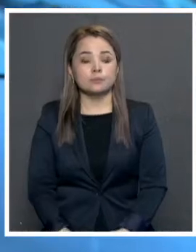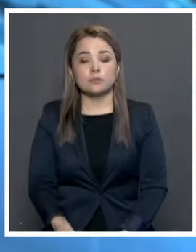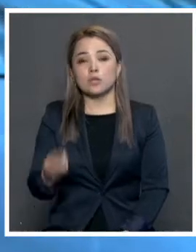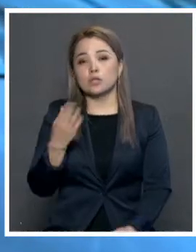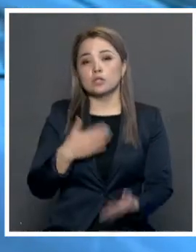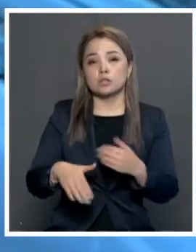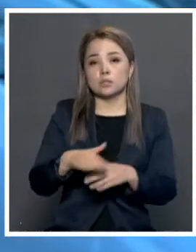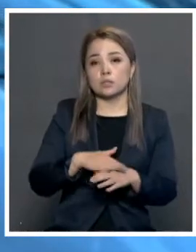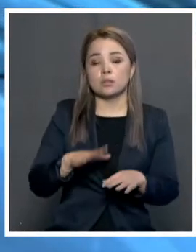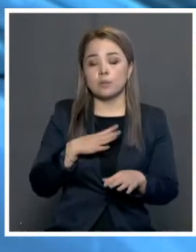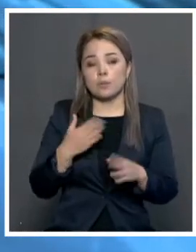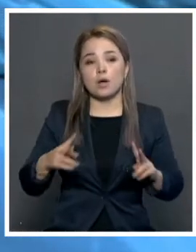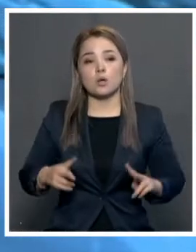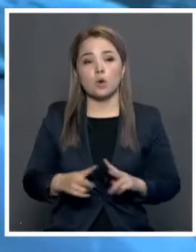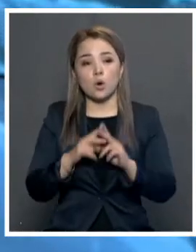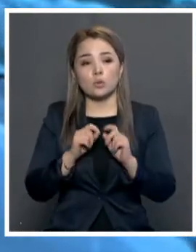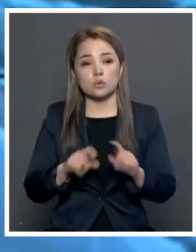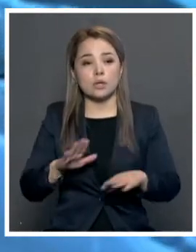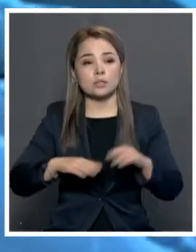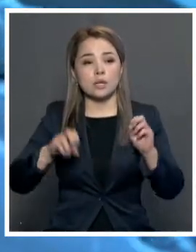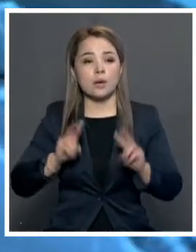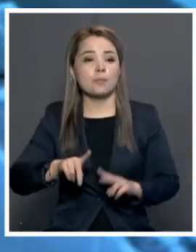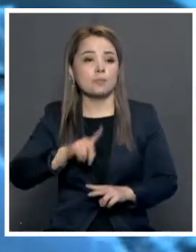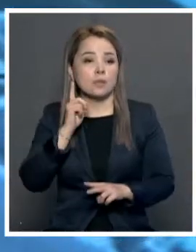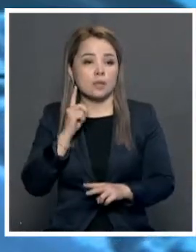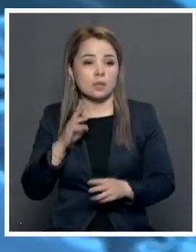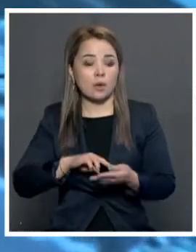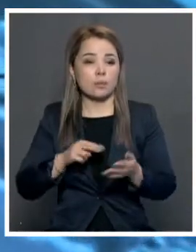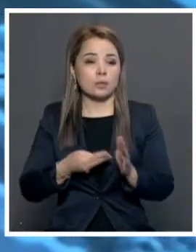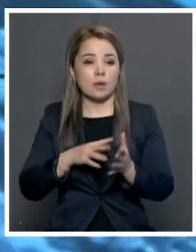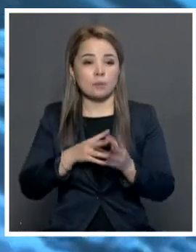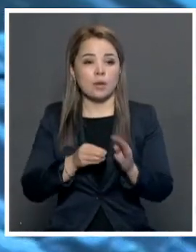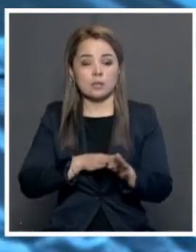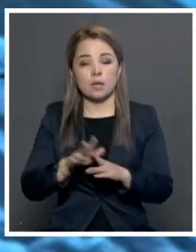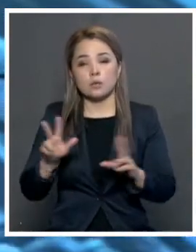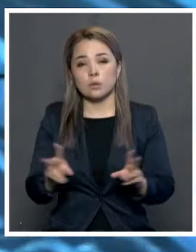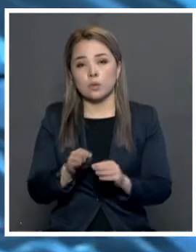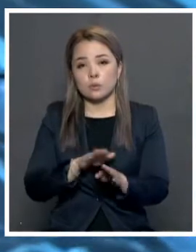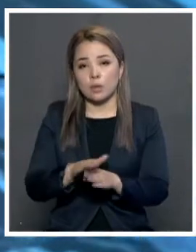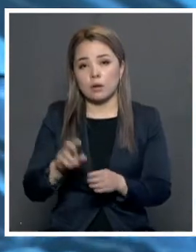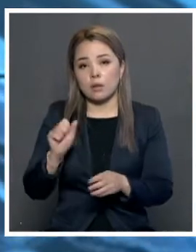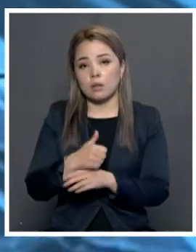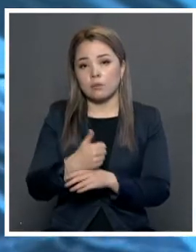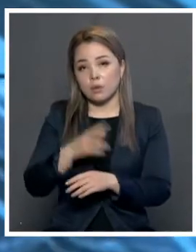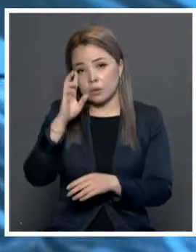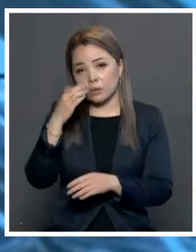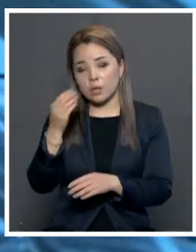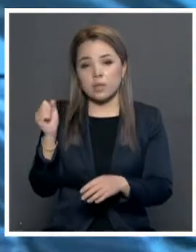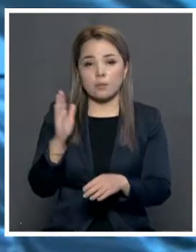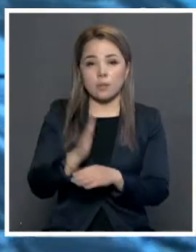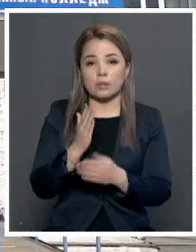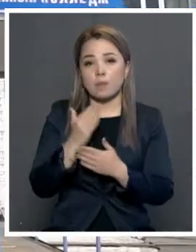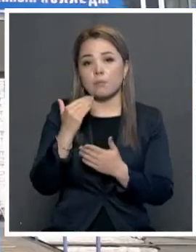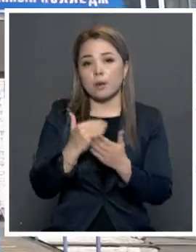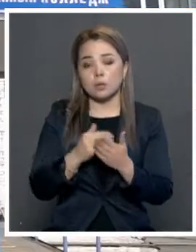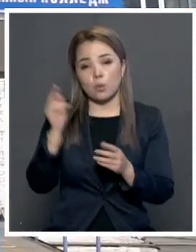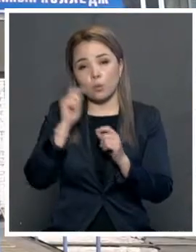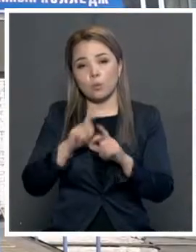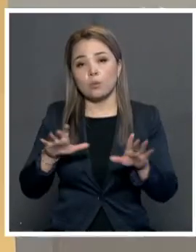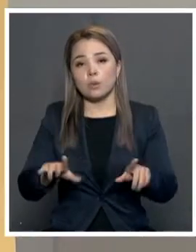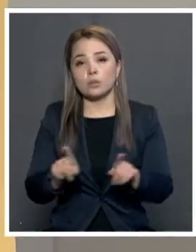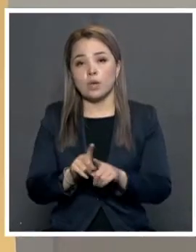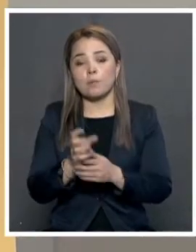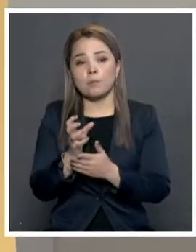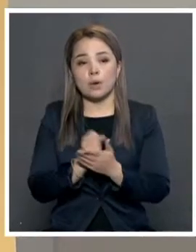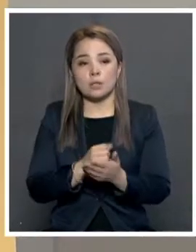Шығыс Қазақстандағы колледждерде жас маман жобасы сәтті іске асуда. Елбасы тапсырмасына сай қолға алынған бағдарлама бойынша оқу орындарының